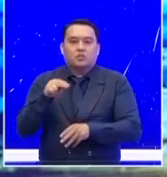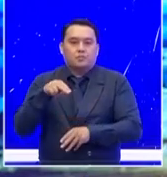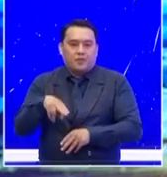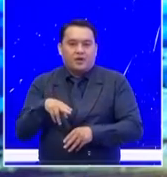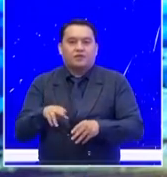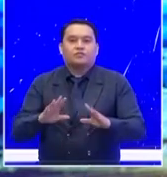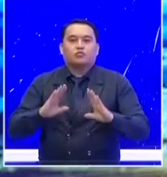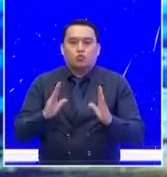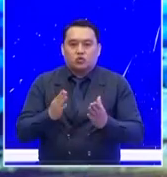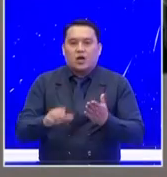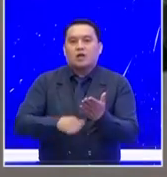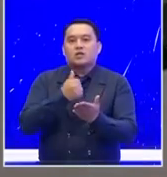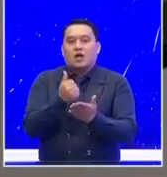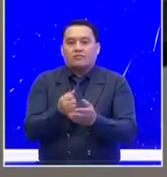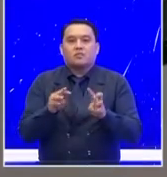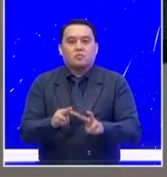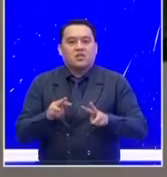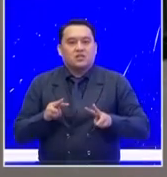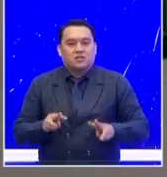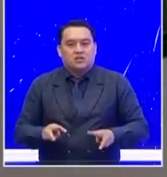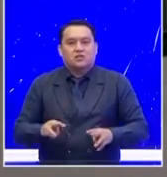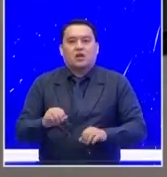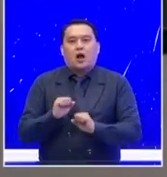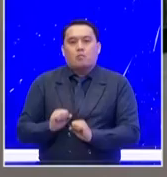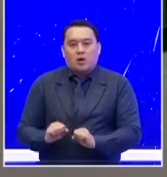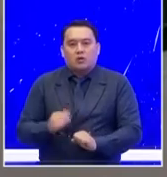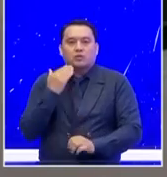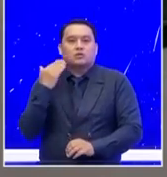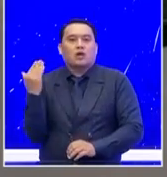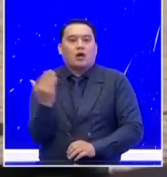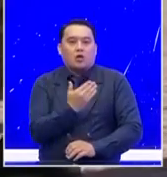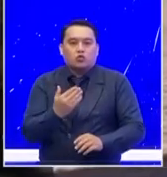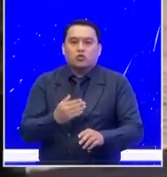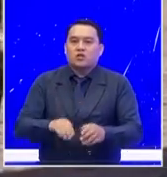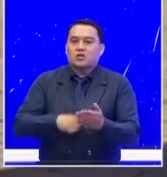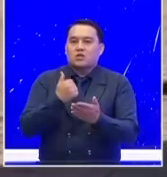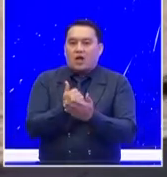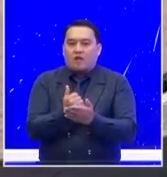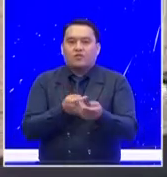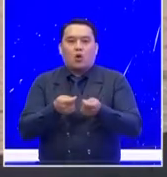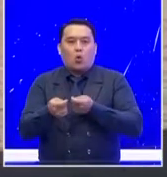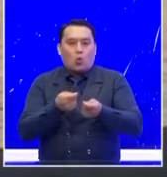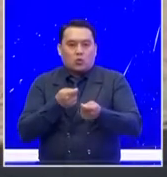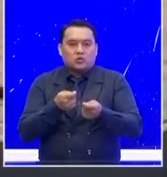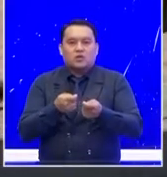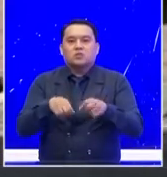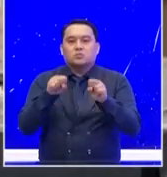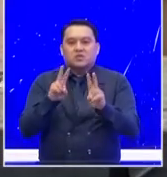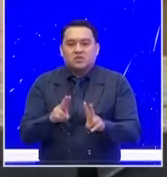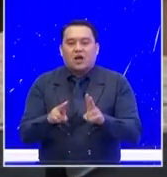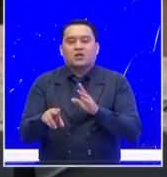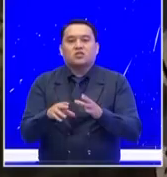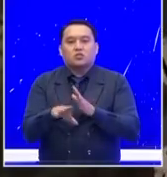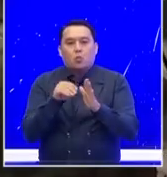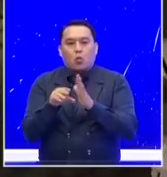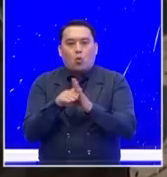чрезвычайного положения. Министр обороны Нурлан Ермекбаев доложил верховному главнокомандующему о ходе призыва на специальные сборы,